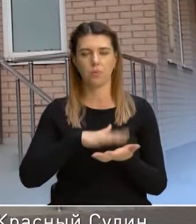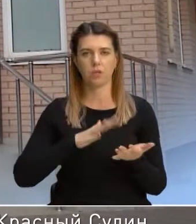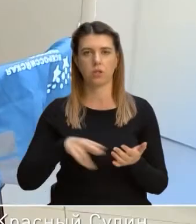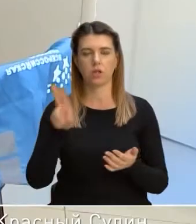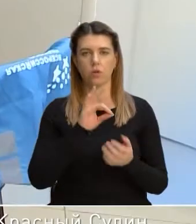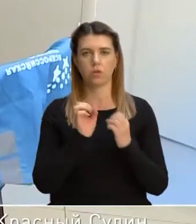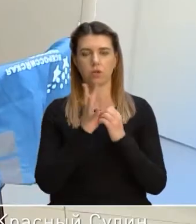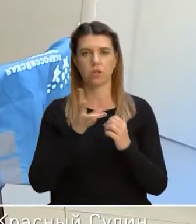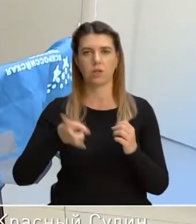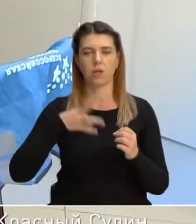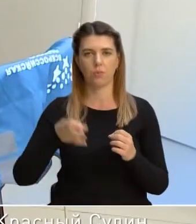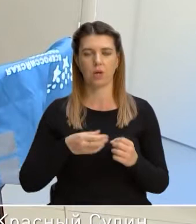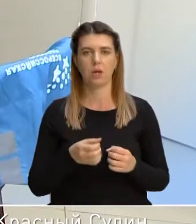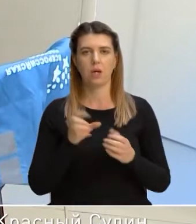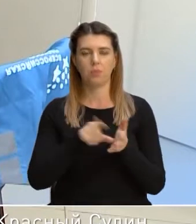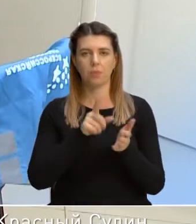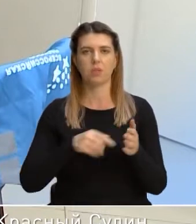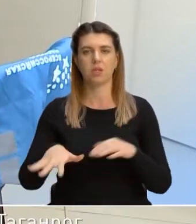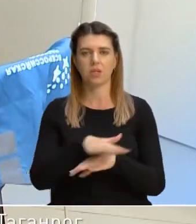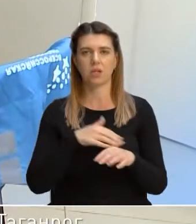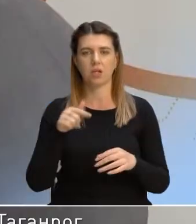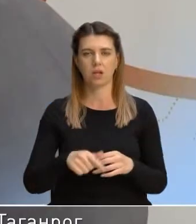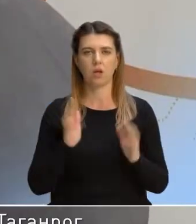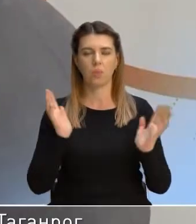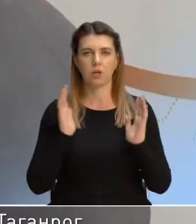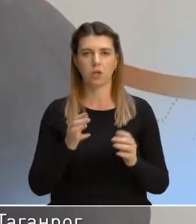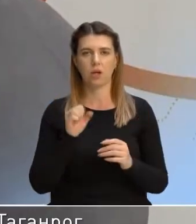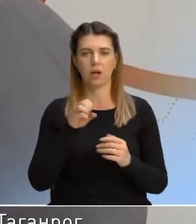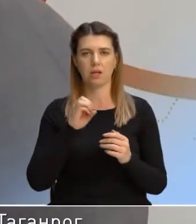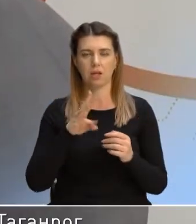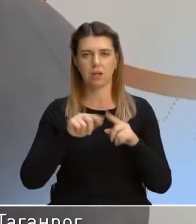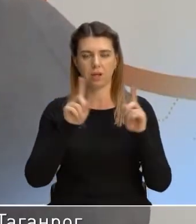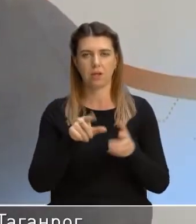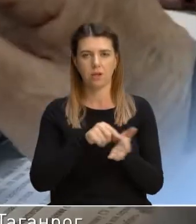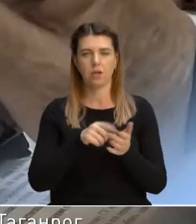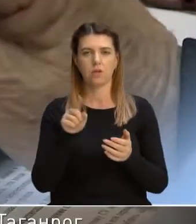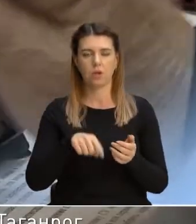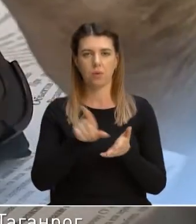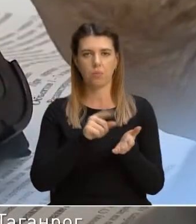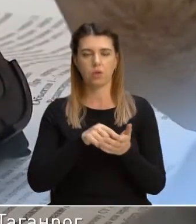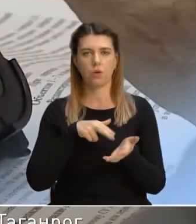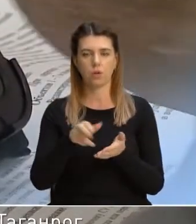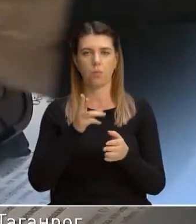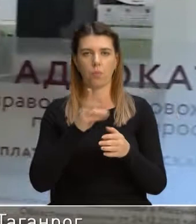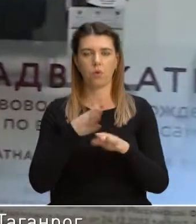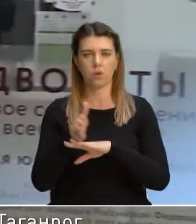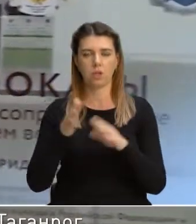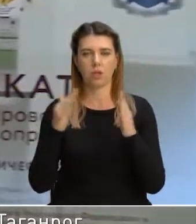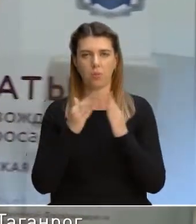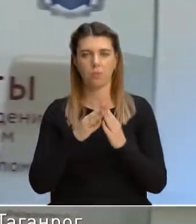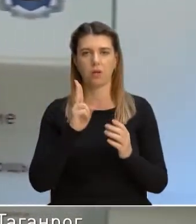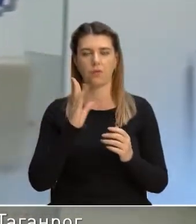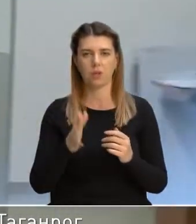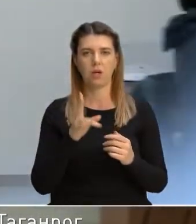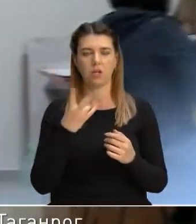до 14 ноября перепись населения это массовое анкетирование россиян для этого переписчики ходят по квартирам и домам